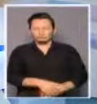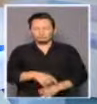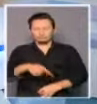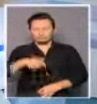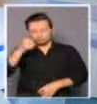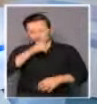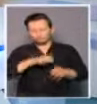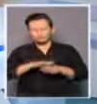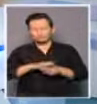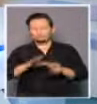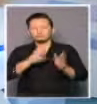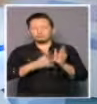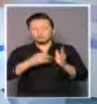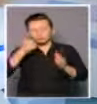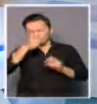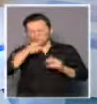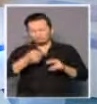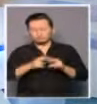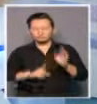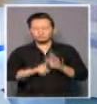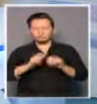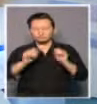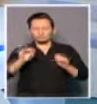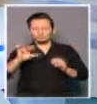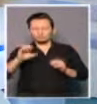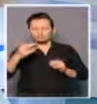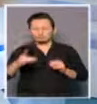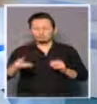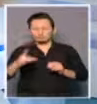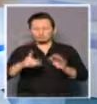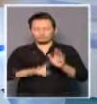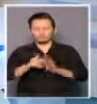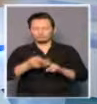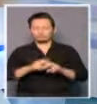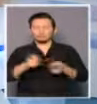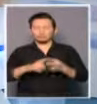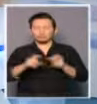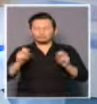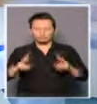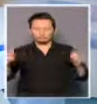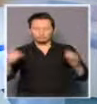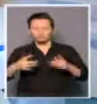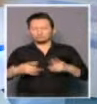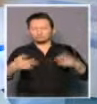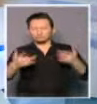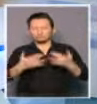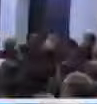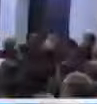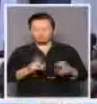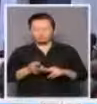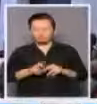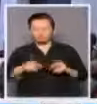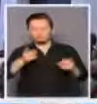В этом году исполняется 90 лет со дня образования Исатайского района. В связи с этим были организованы торжественные мероприятия.